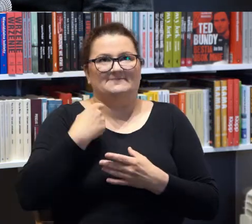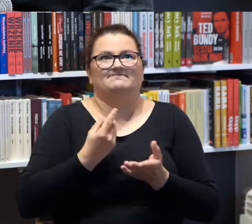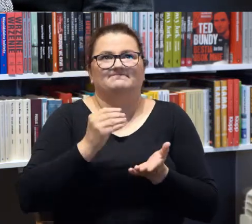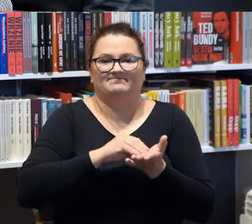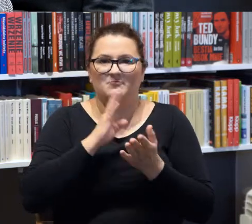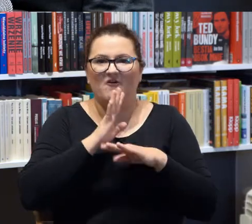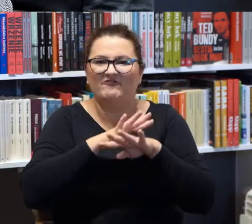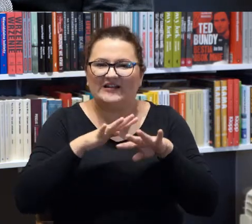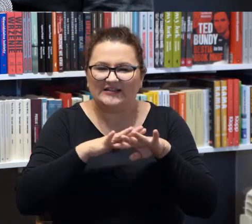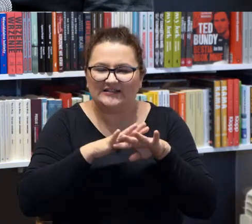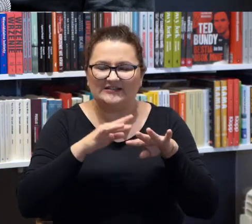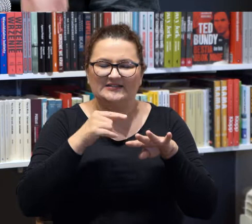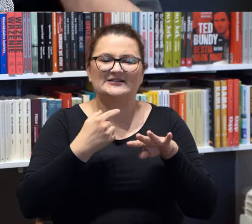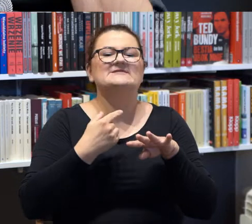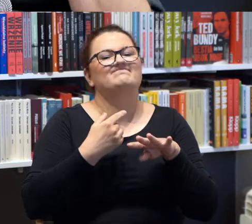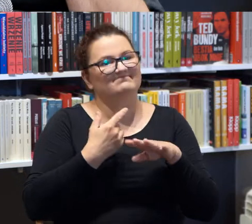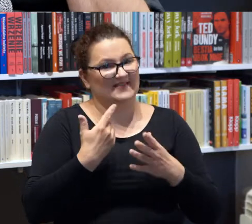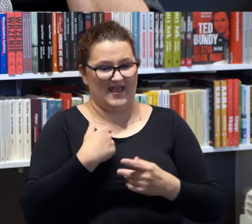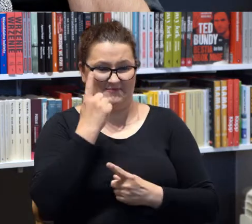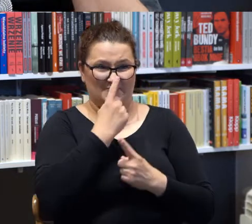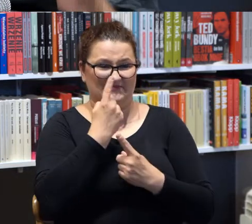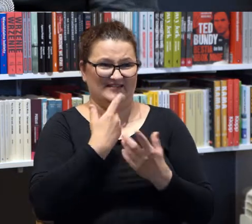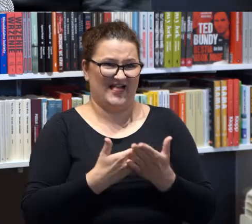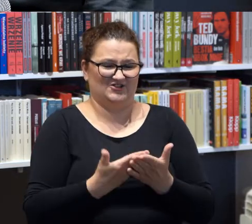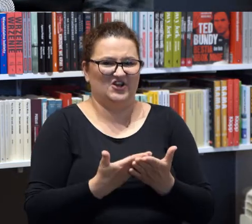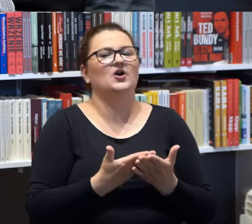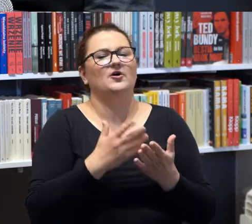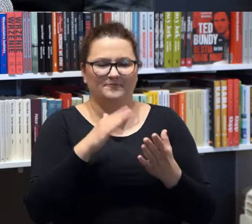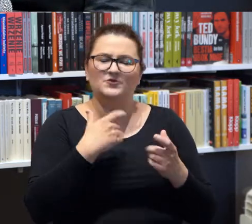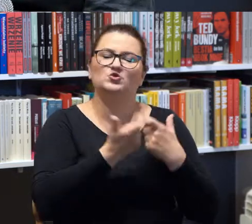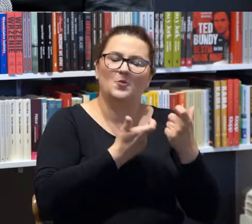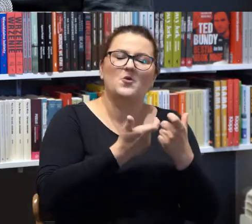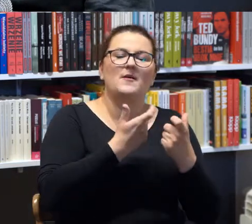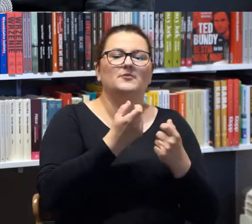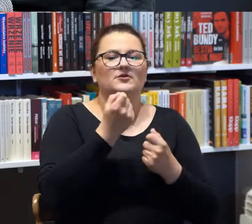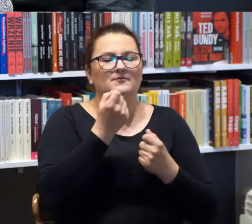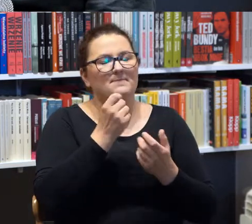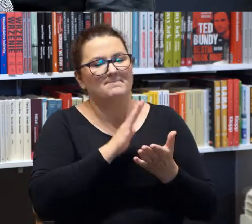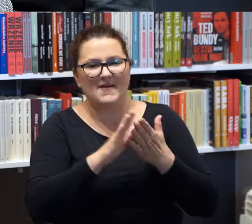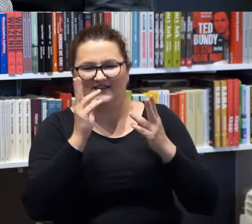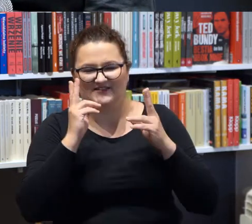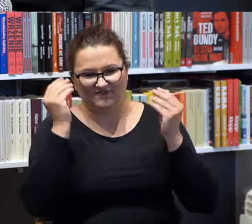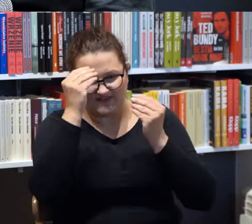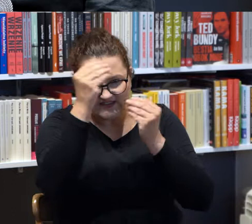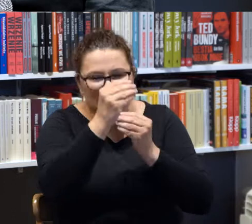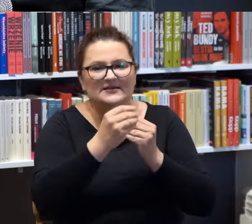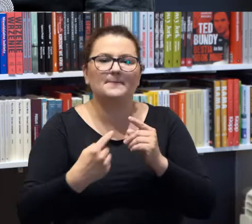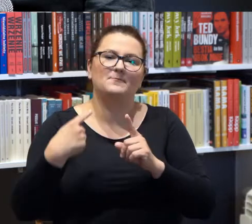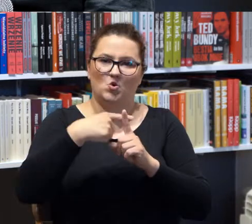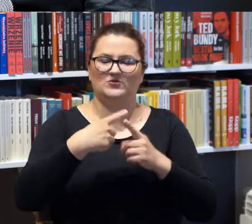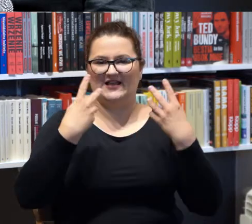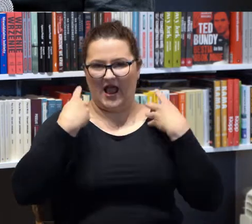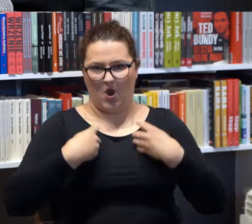pytanie właściwie, dlaczego? No i ostatecznie zrobiłam z tego książkę non-fiction z elementami autobiograficznymi. Nie